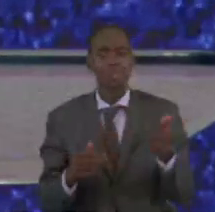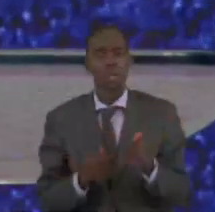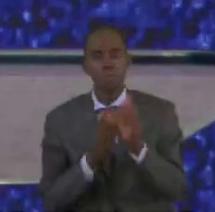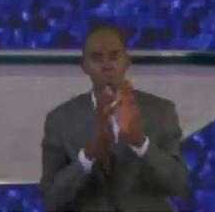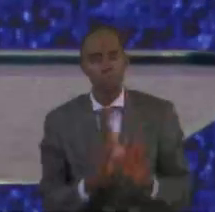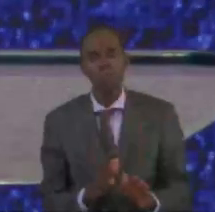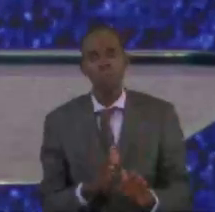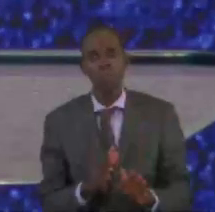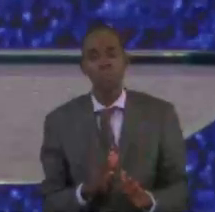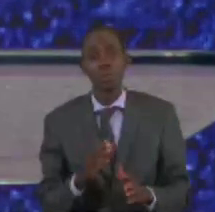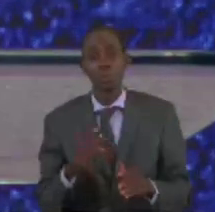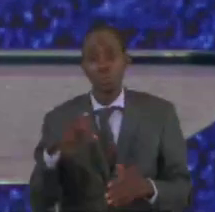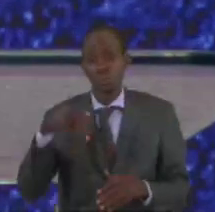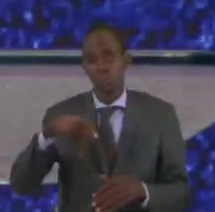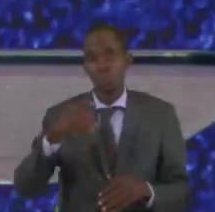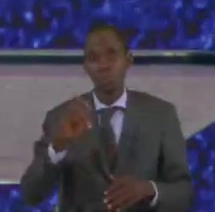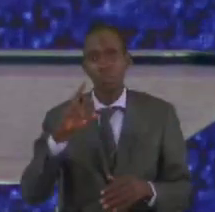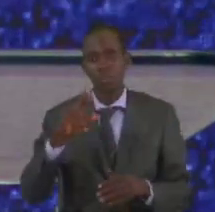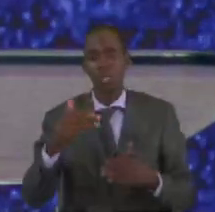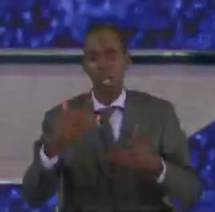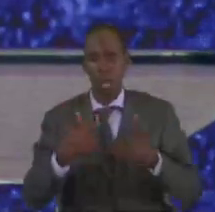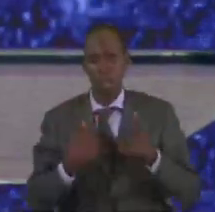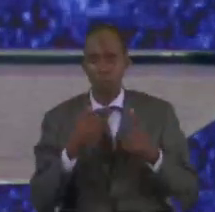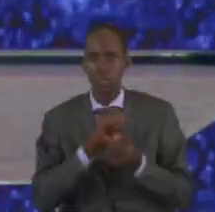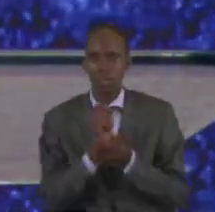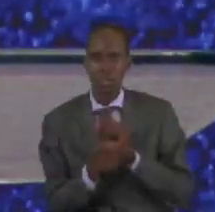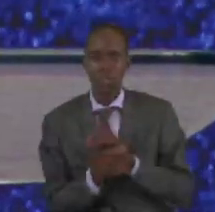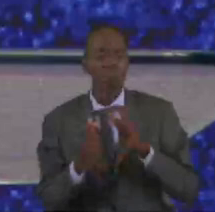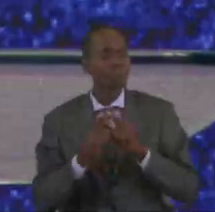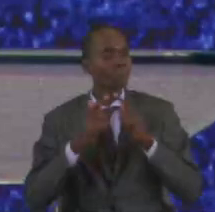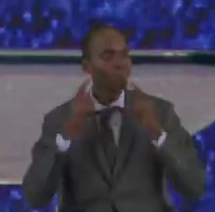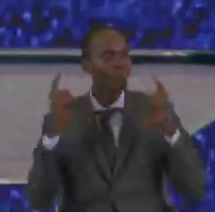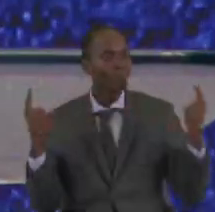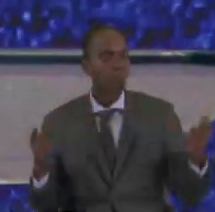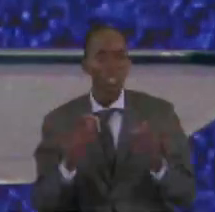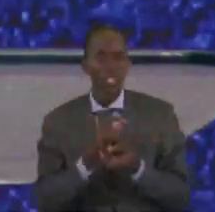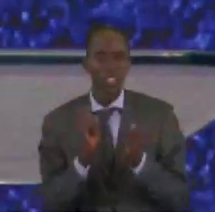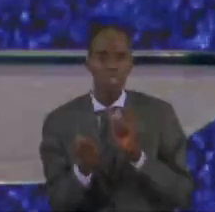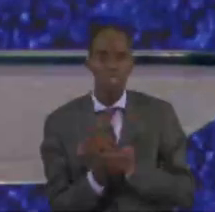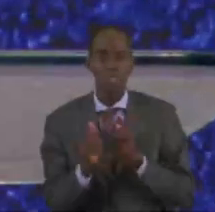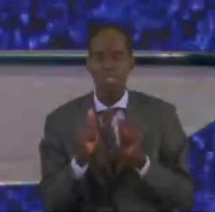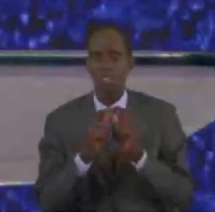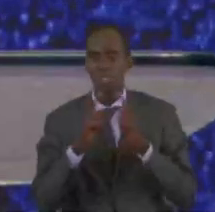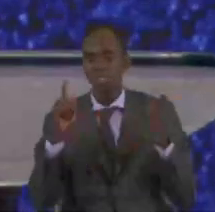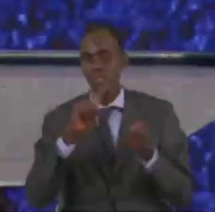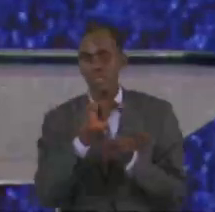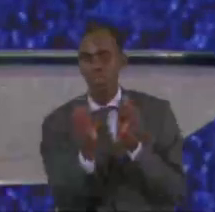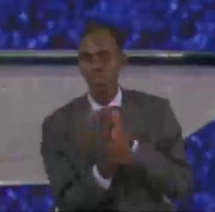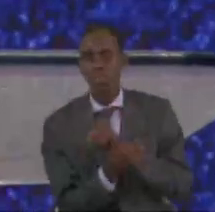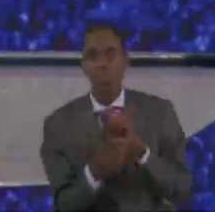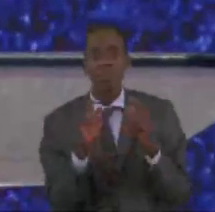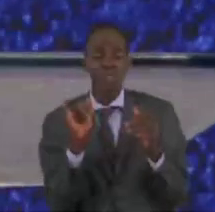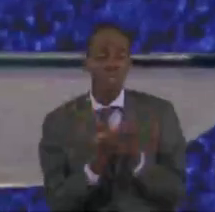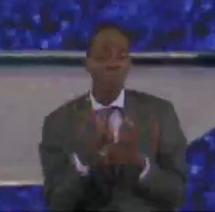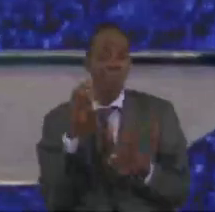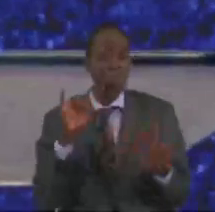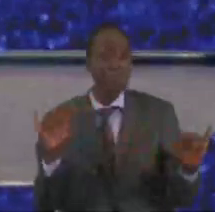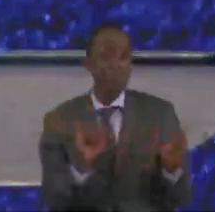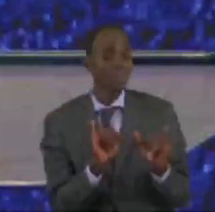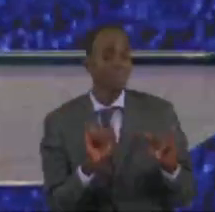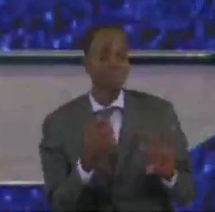Pierre et les apôtres répondirent, Pierre avait un changement ici. Il a connu un grand changement. Il a connu une grande